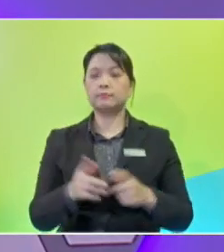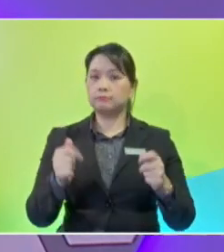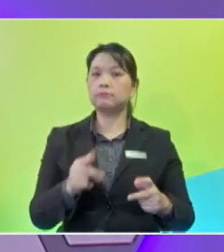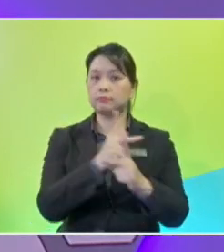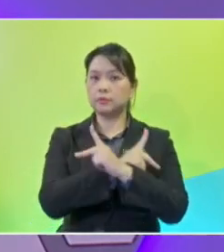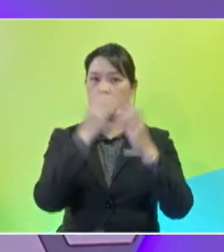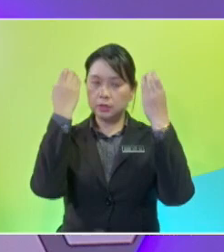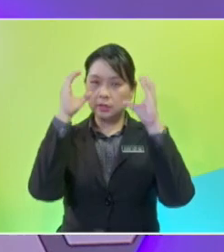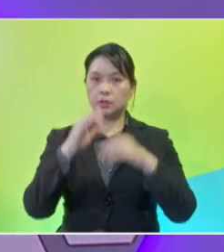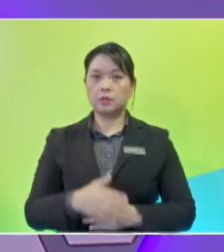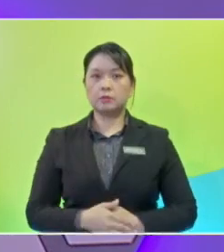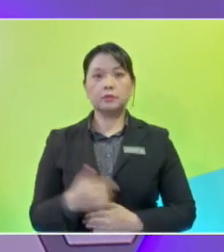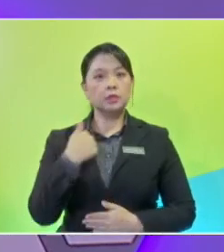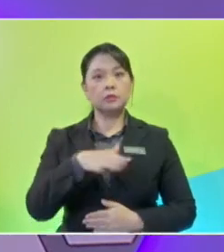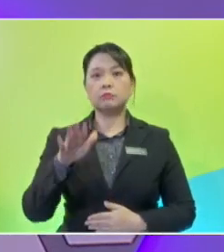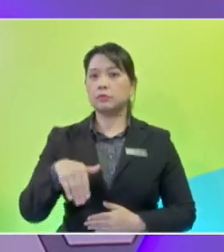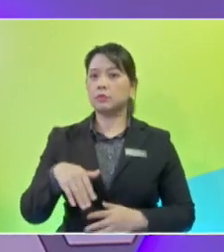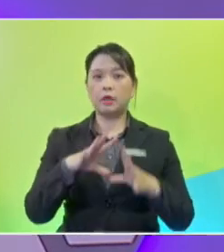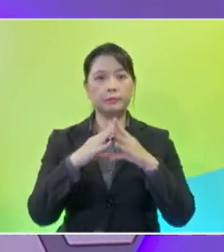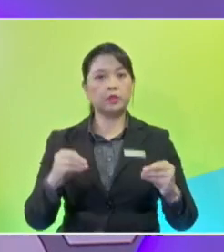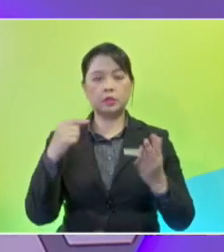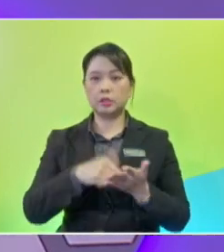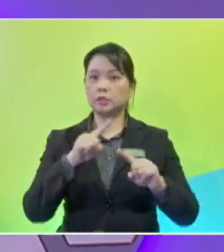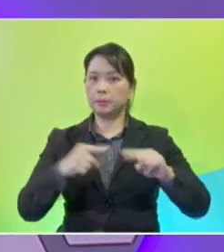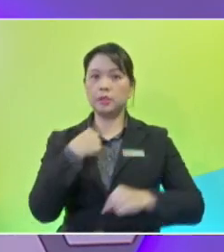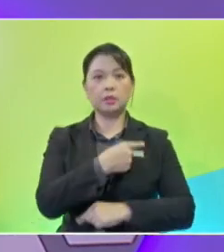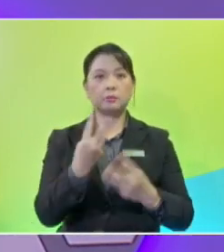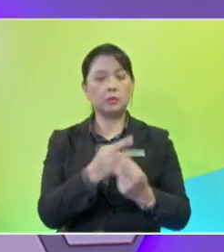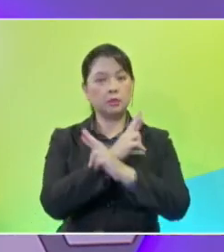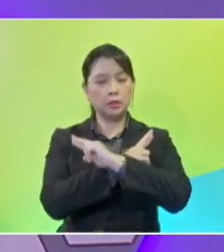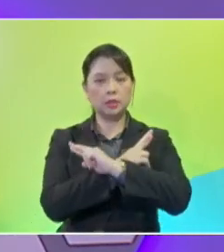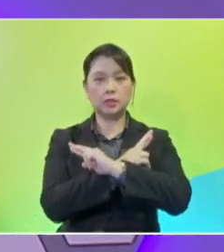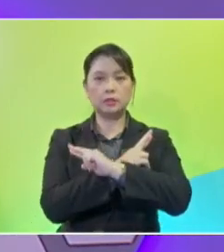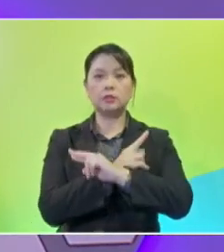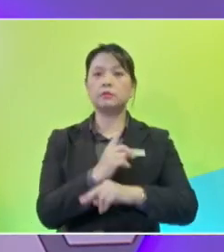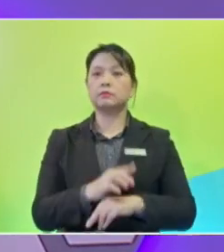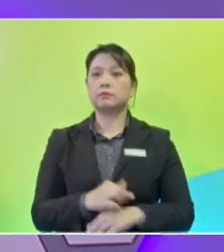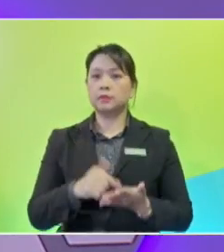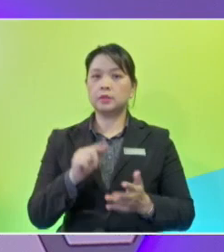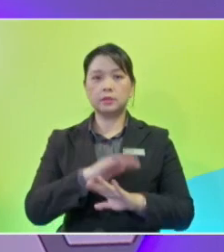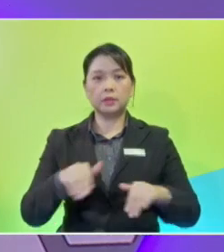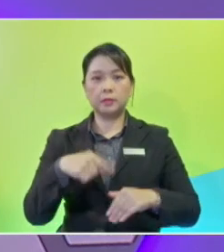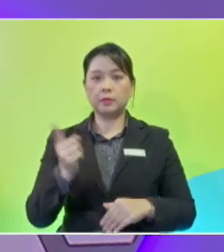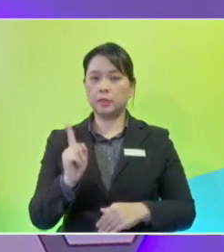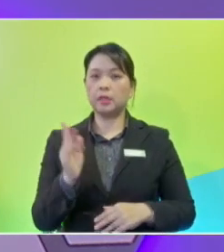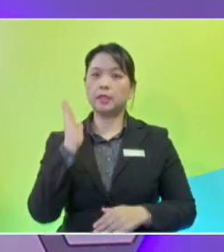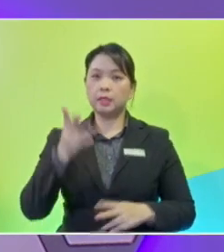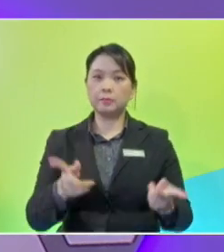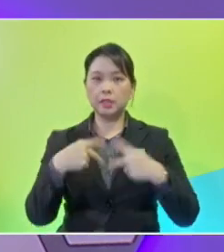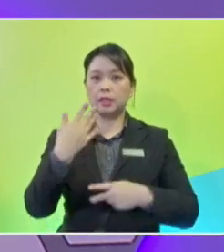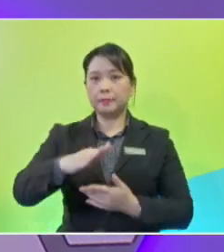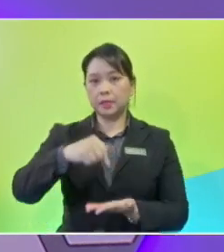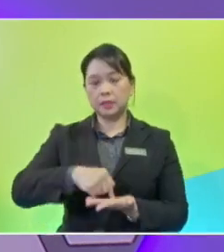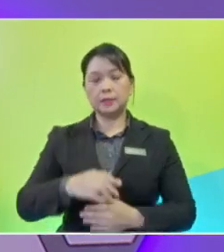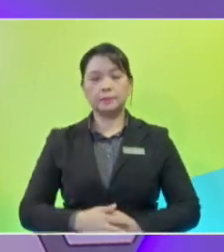kepada nih kita belum habis lagi tetapi tidak melihat sekali lagi mudah-murid jangan kemudian lepas sini kita akan kembali dalam